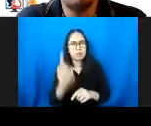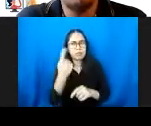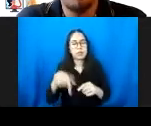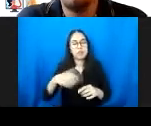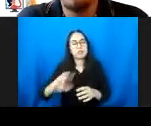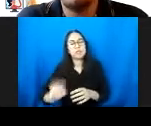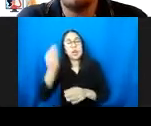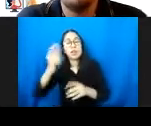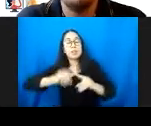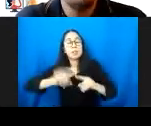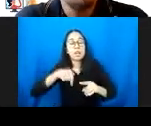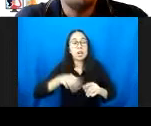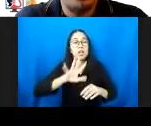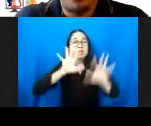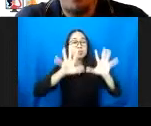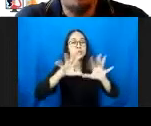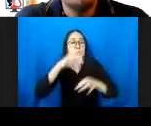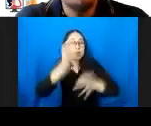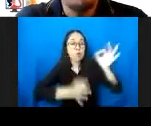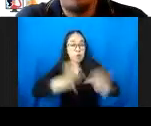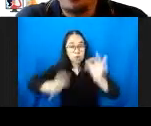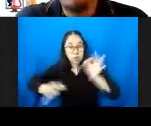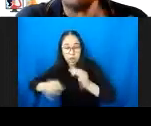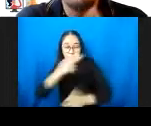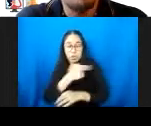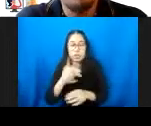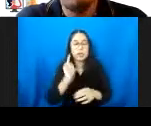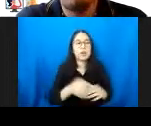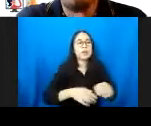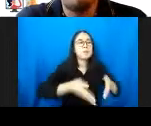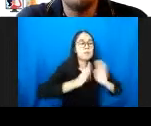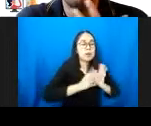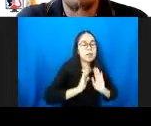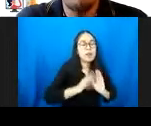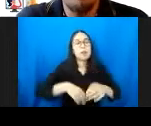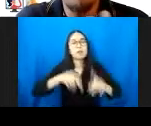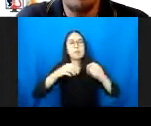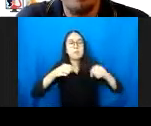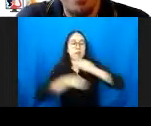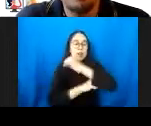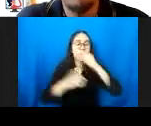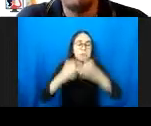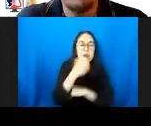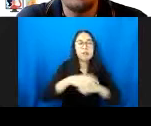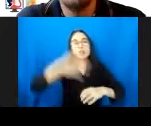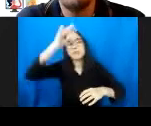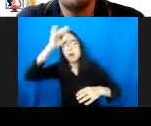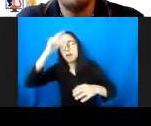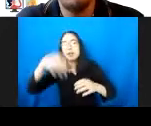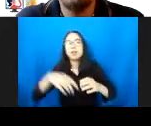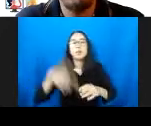di 10 kota di Indonesia kurang lebih. Ada yang di Medan, ada yang di Palembang, ada yang di Bogor, di Bandung, di Bali, di Makassar, di